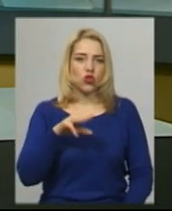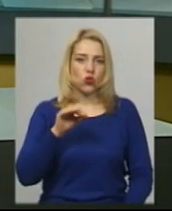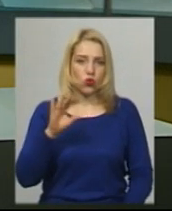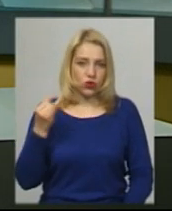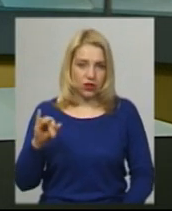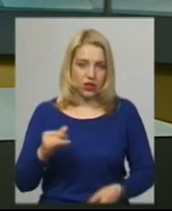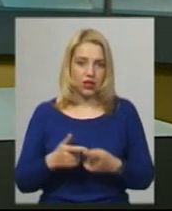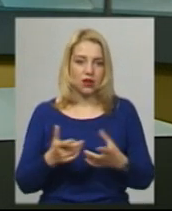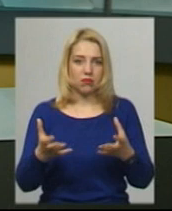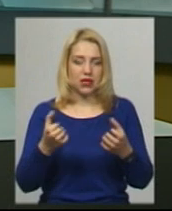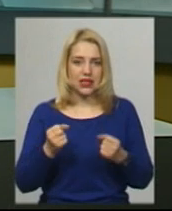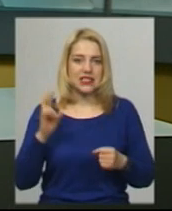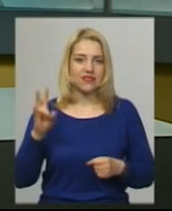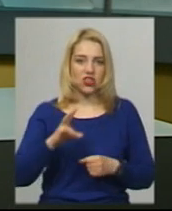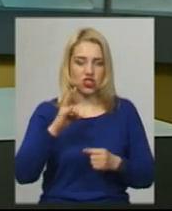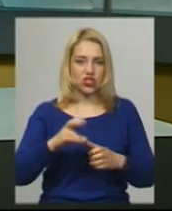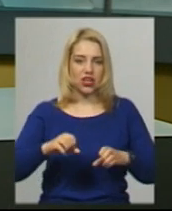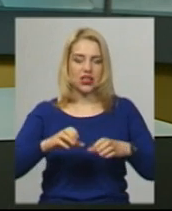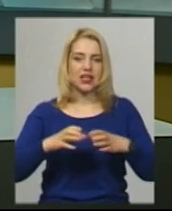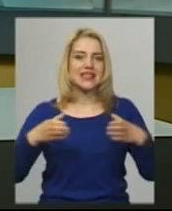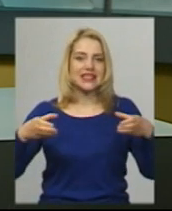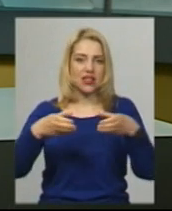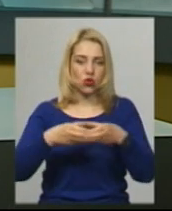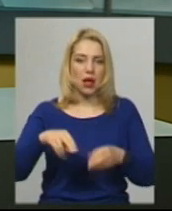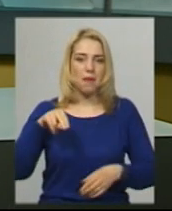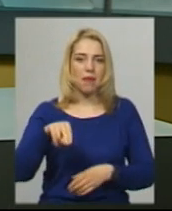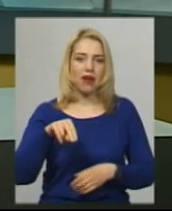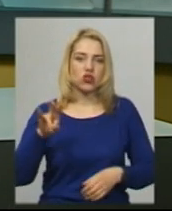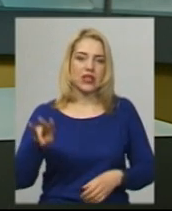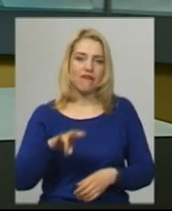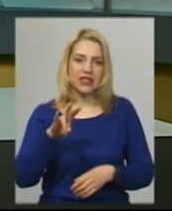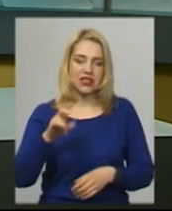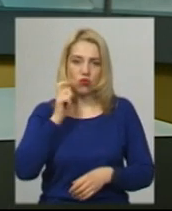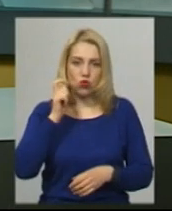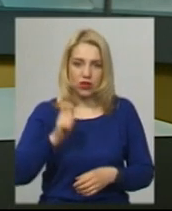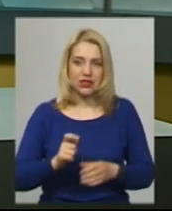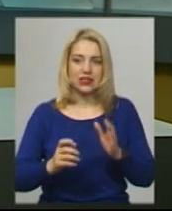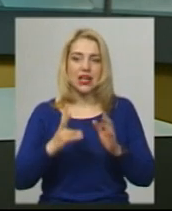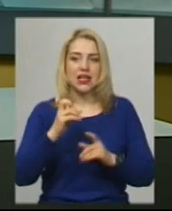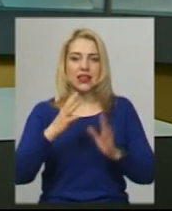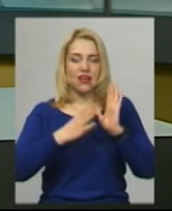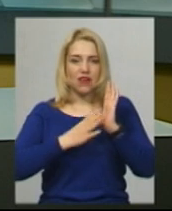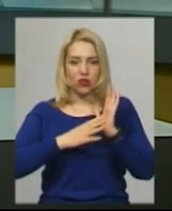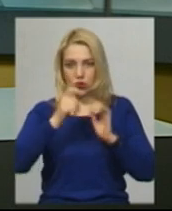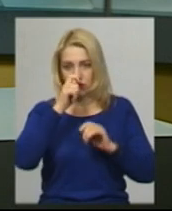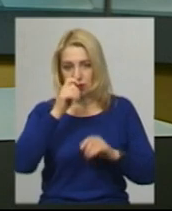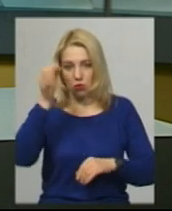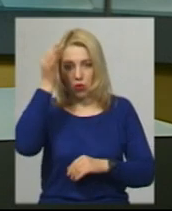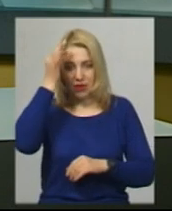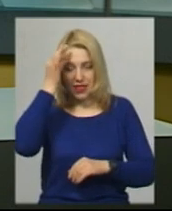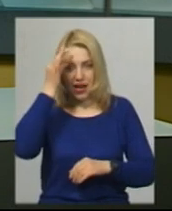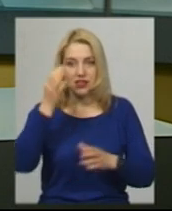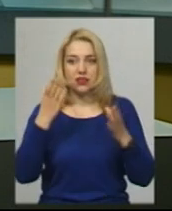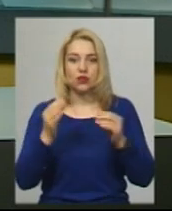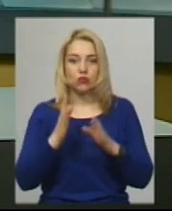прийнятого Священним Синодом Православної церкви України на своєму засіданні, 9 квітня поминальні дні цього року будуть перенесені.